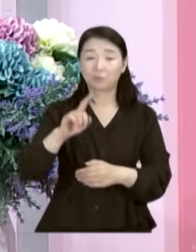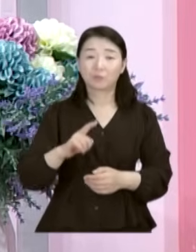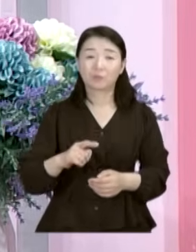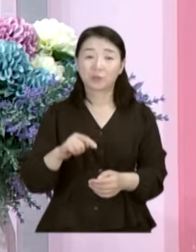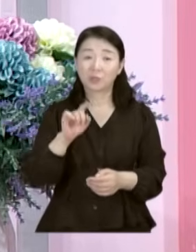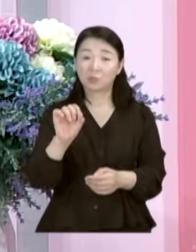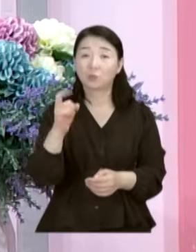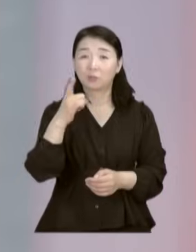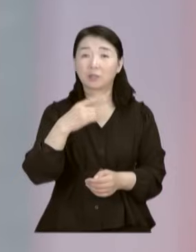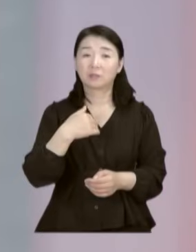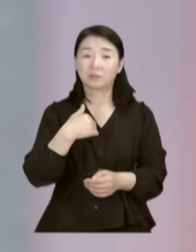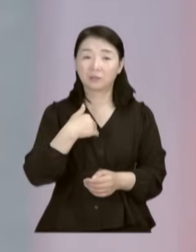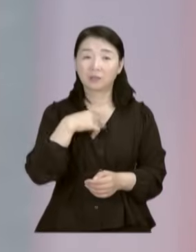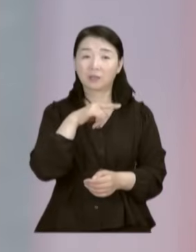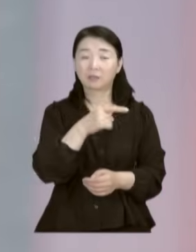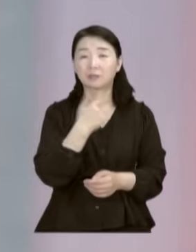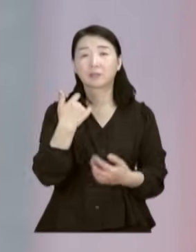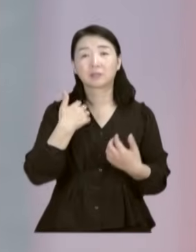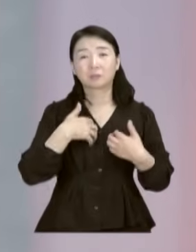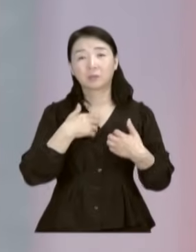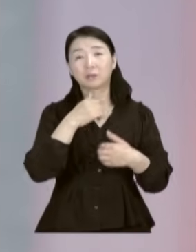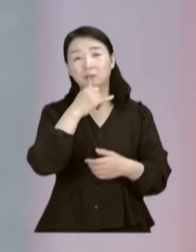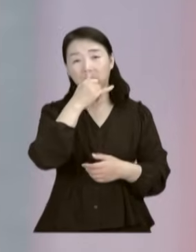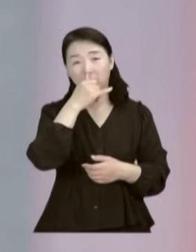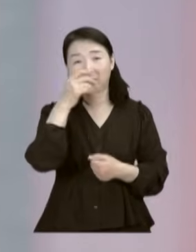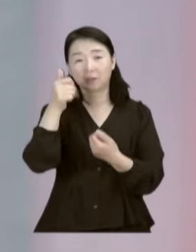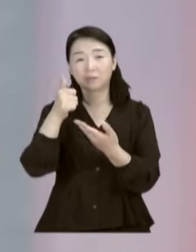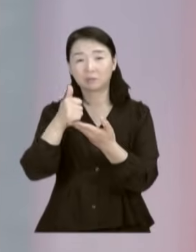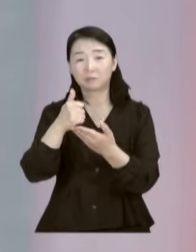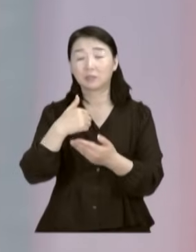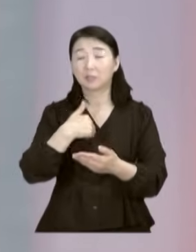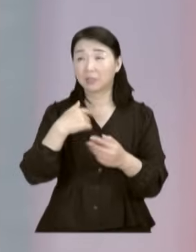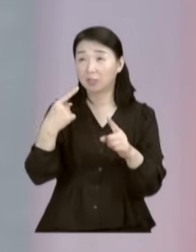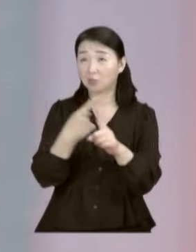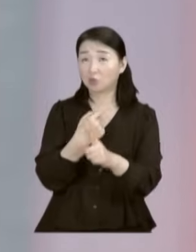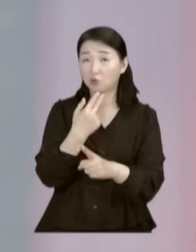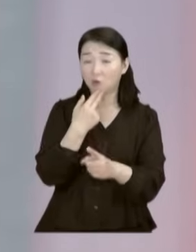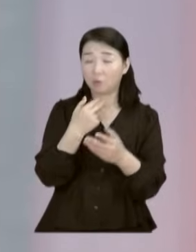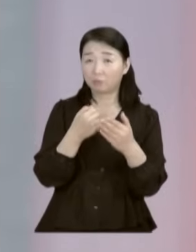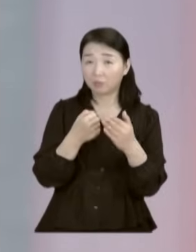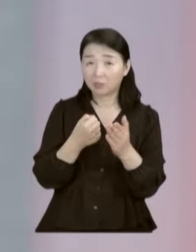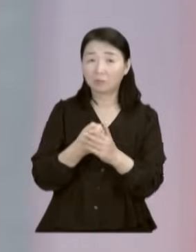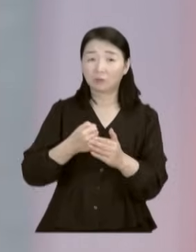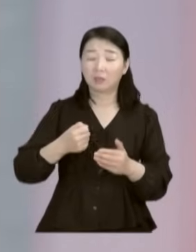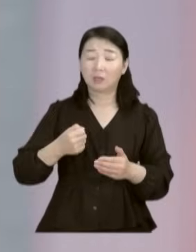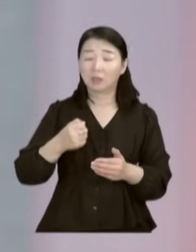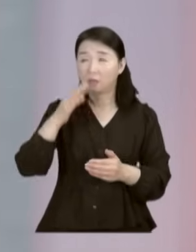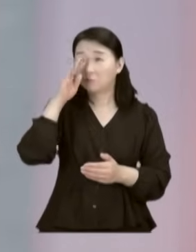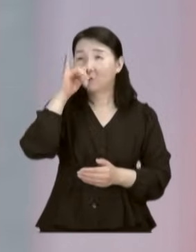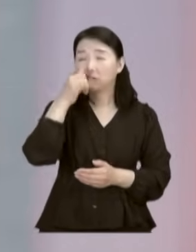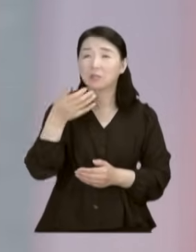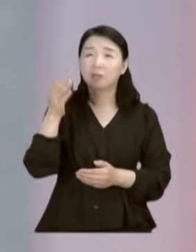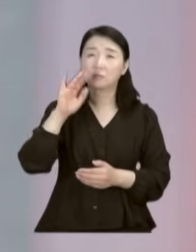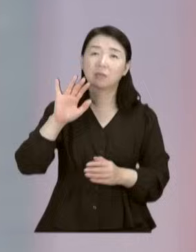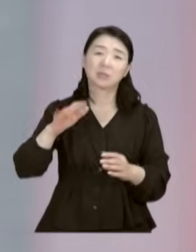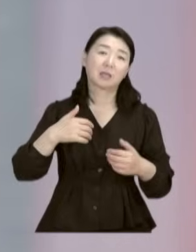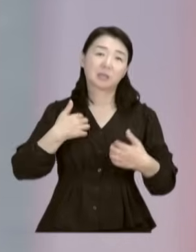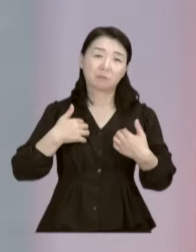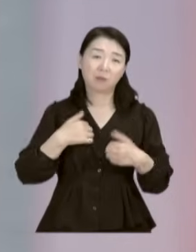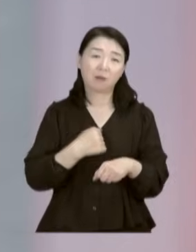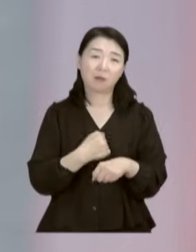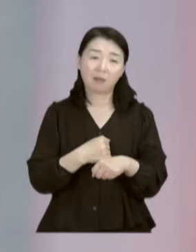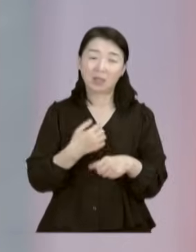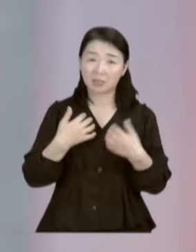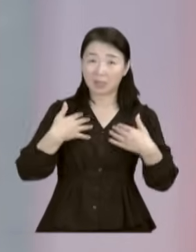거절하신다면 뭐라 그러냐면 이로 인해서 내가 크게 기뻐하노니 하나님이 나 치료 안 해주셔서 가시지 주셔서